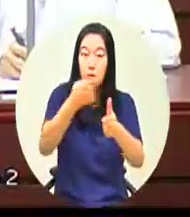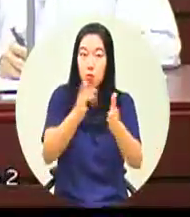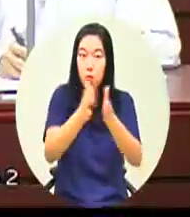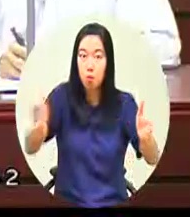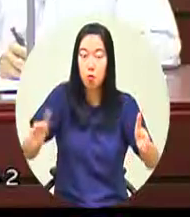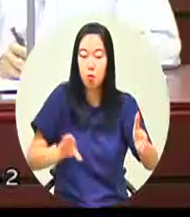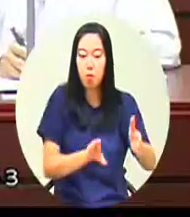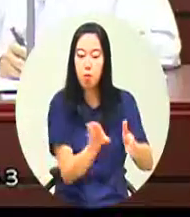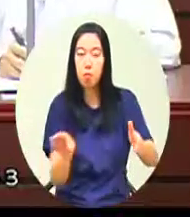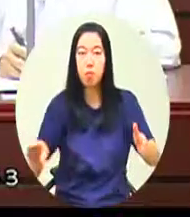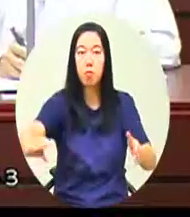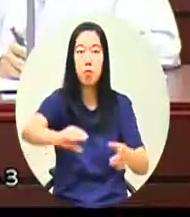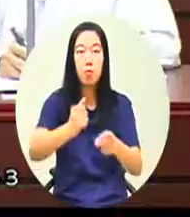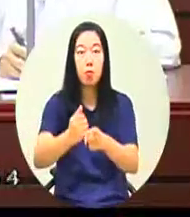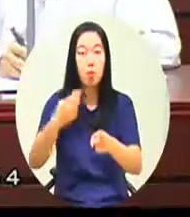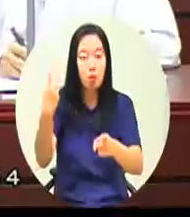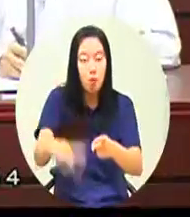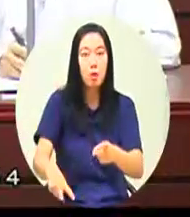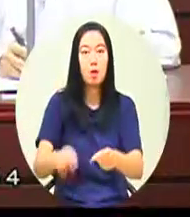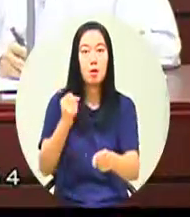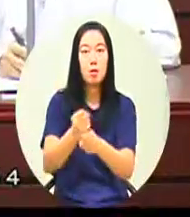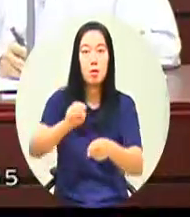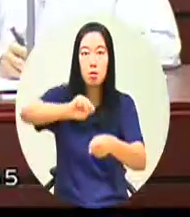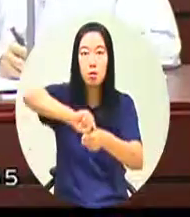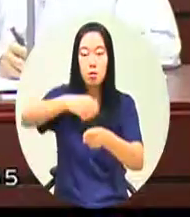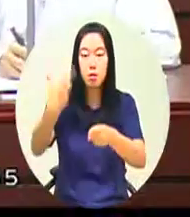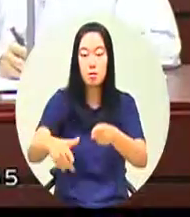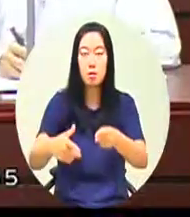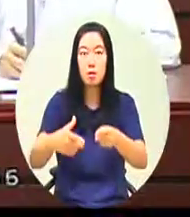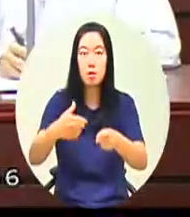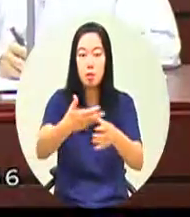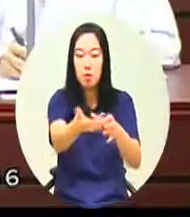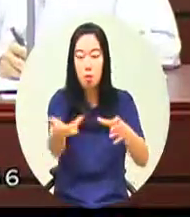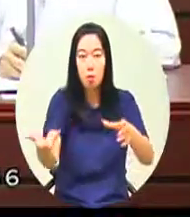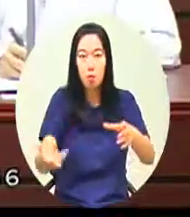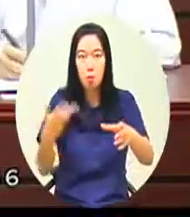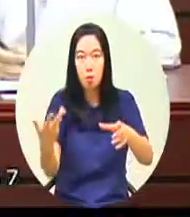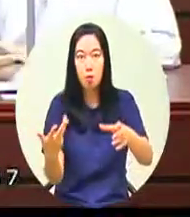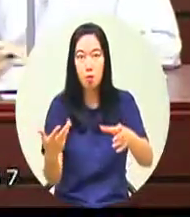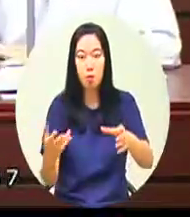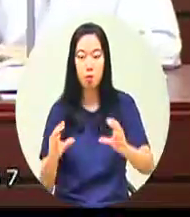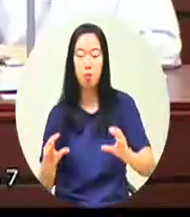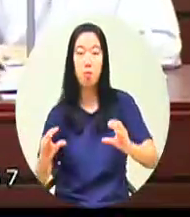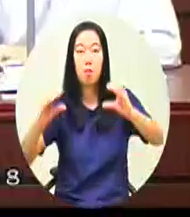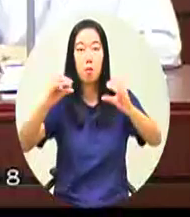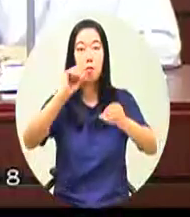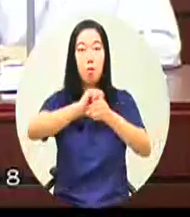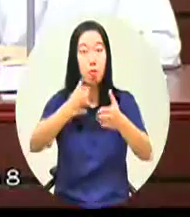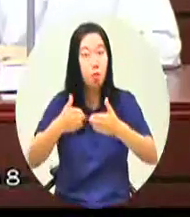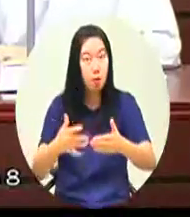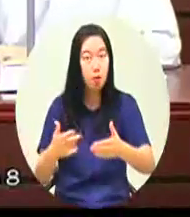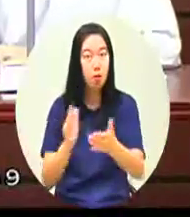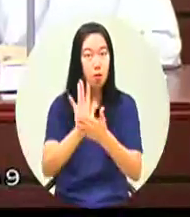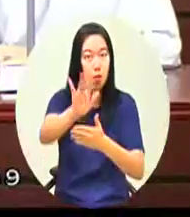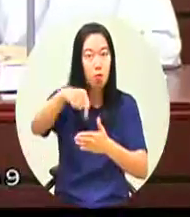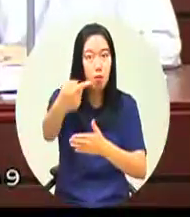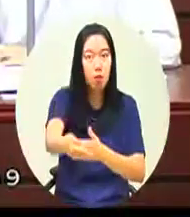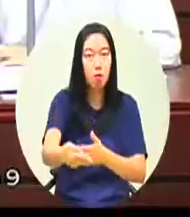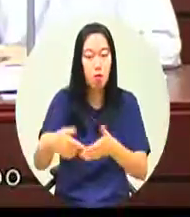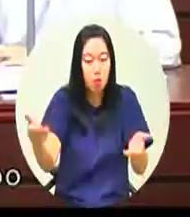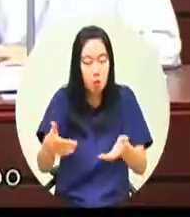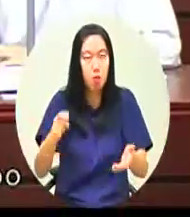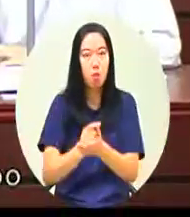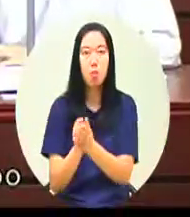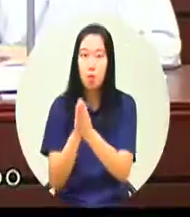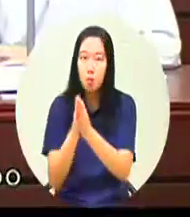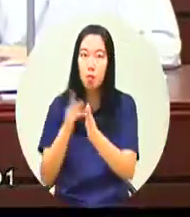所在，是毋是阁有需要阁加悬一点啊？了就是剩的后壁的工程，阮会拜托这个第六河川